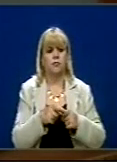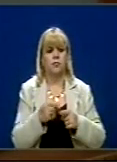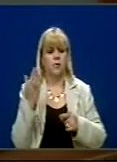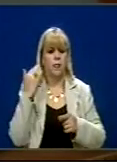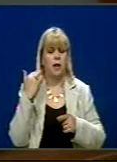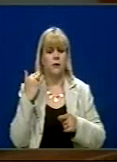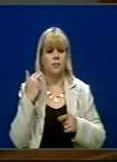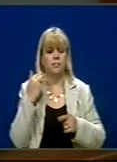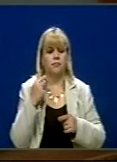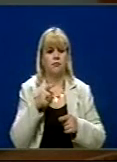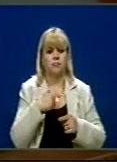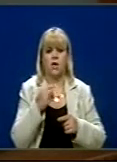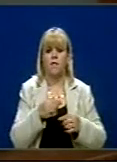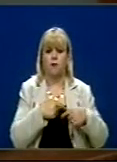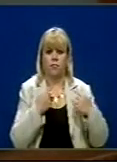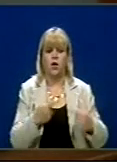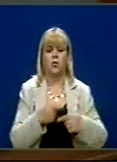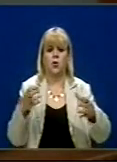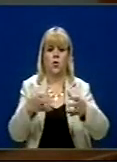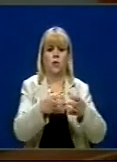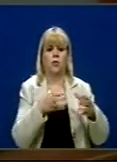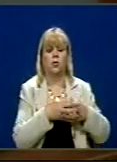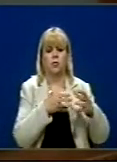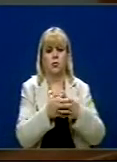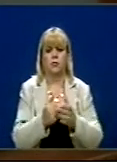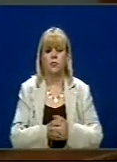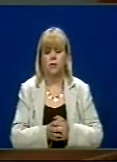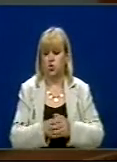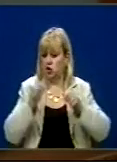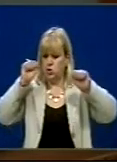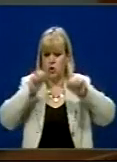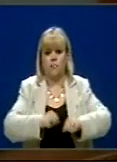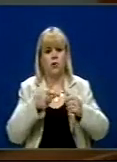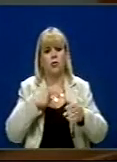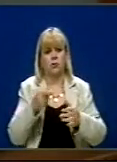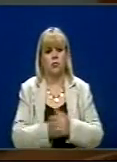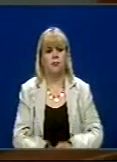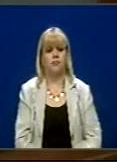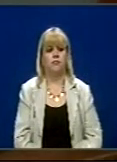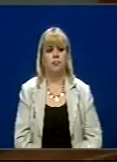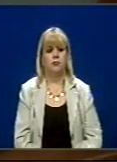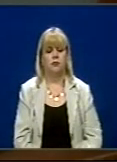hershme të Traneditës u thirrën shumë në vullnetin e komunitetit. Kësaj radhe nga qeveria ekzistuese, a do